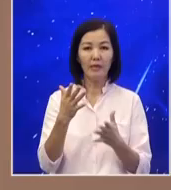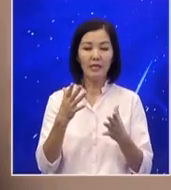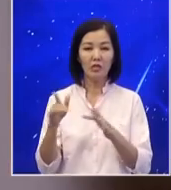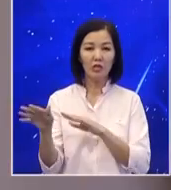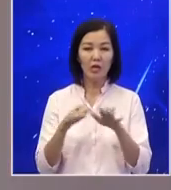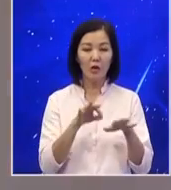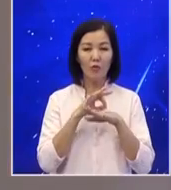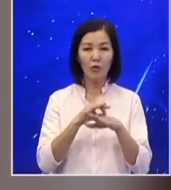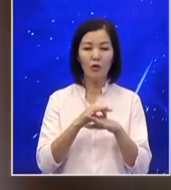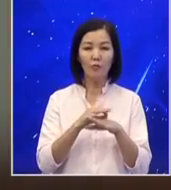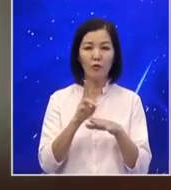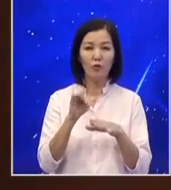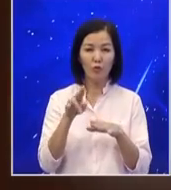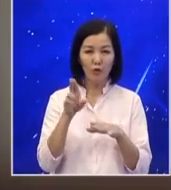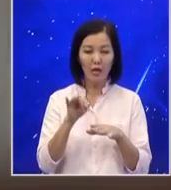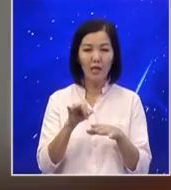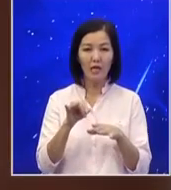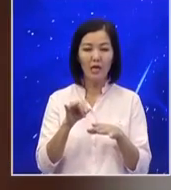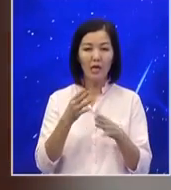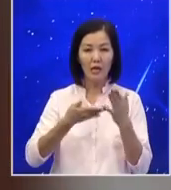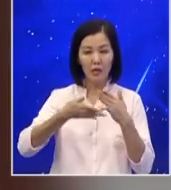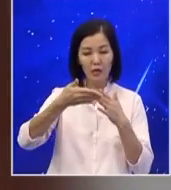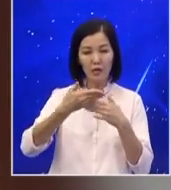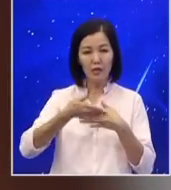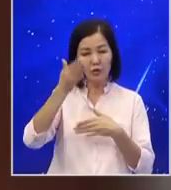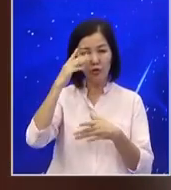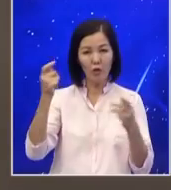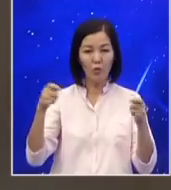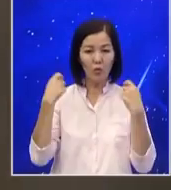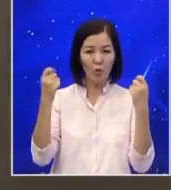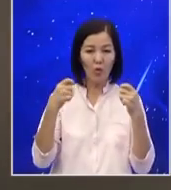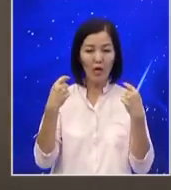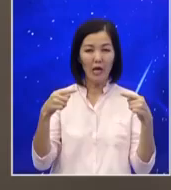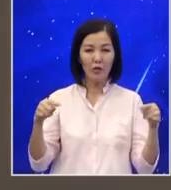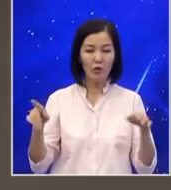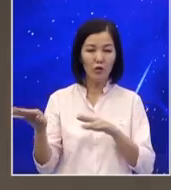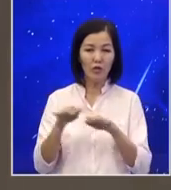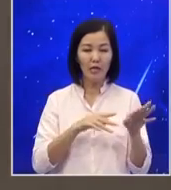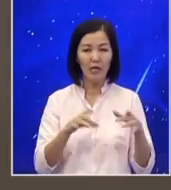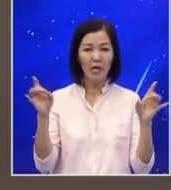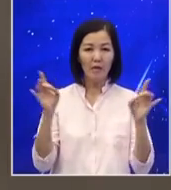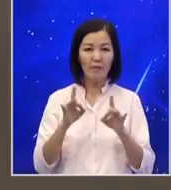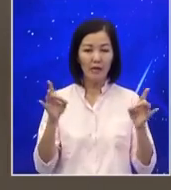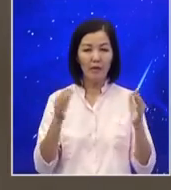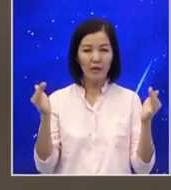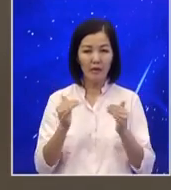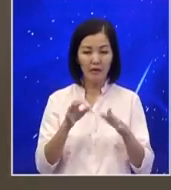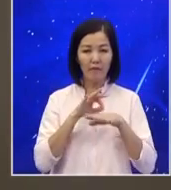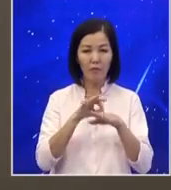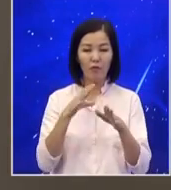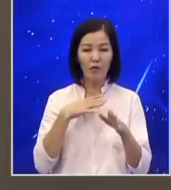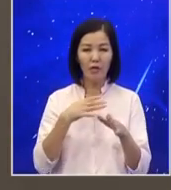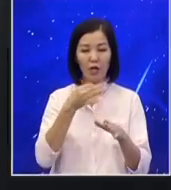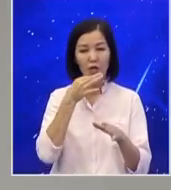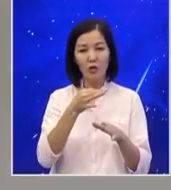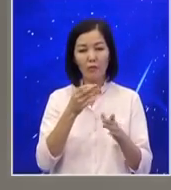шара өтіпті. Құдалық, қыз зату, мерейтой сынды отбасылық әулеттік шаралар. Барлығы мейрамхана мен кафелерде болған. Жауапты